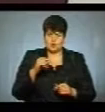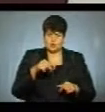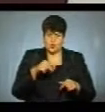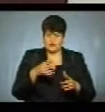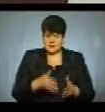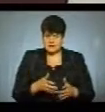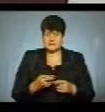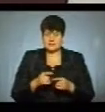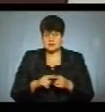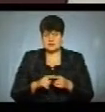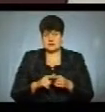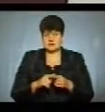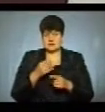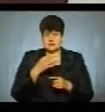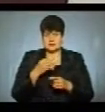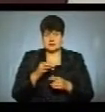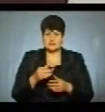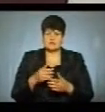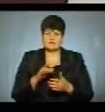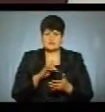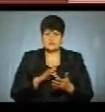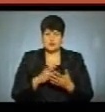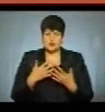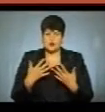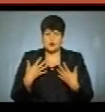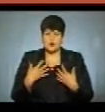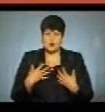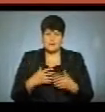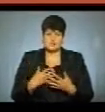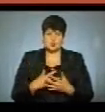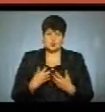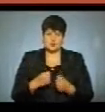дані оприлюднив Центр громадського здоров'я України.